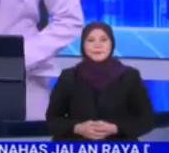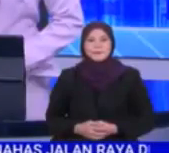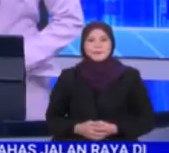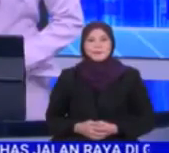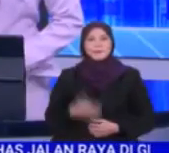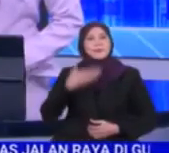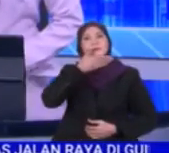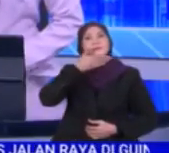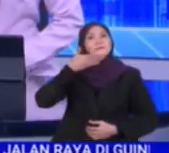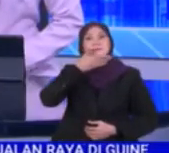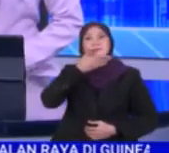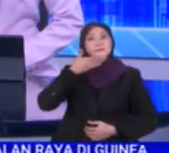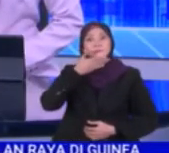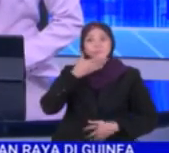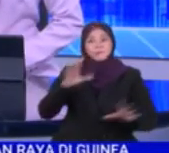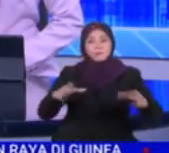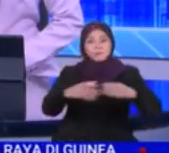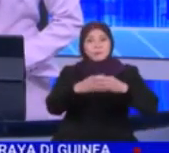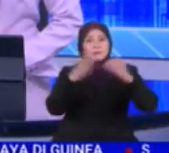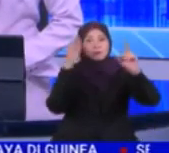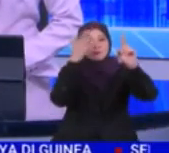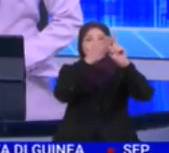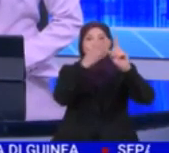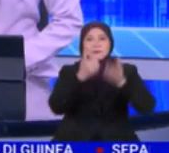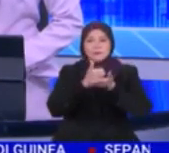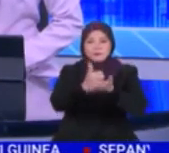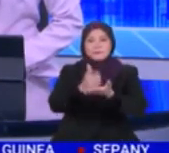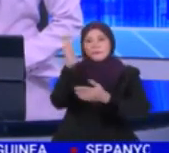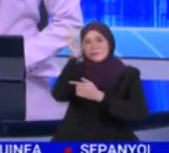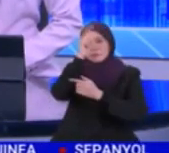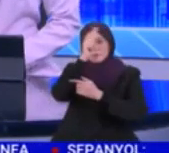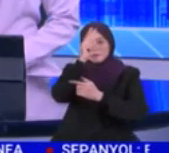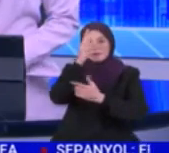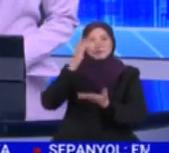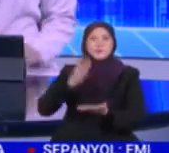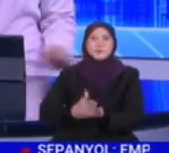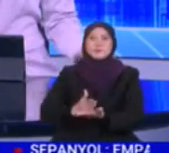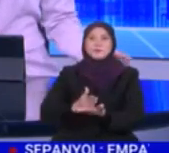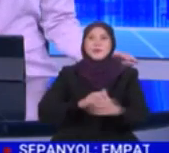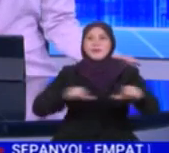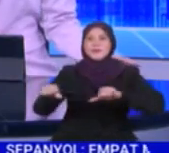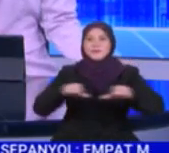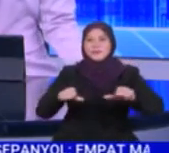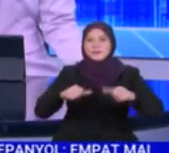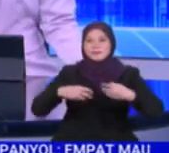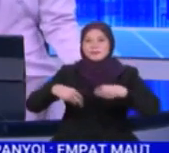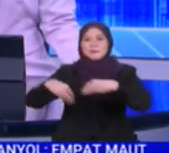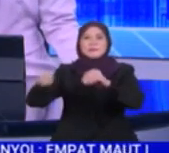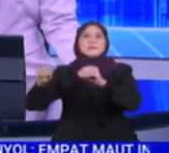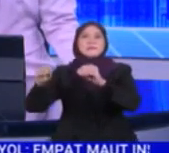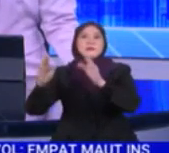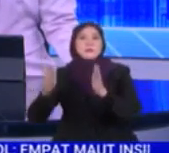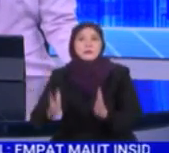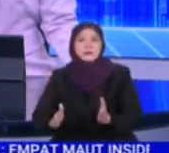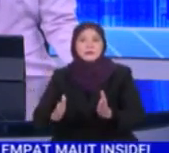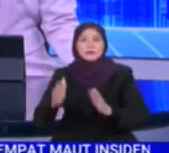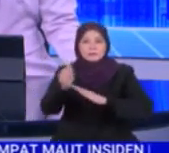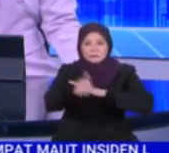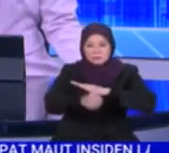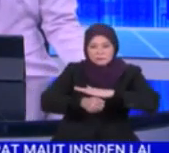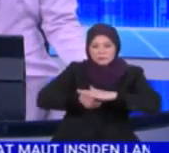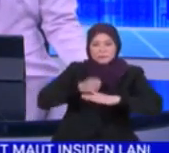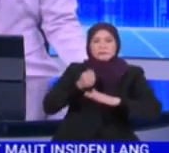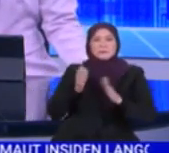Saudara, belia menjadi kumpulan sasar dalam membantu kerajaan membanteras kegiatan pemerdagangan orang dan